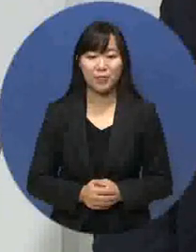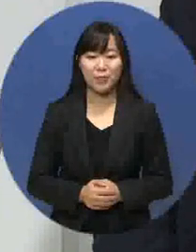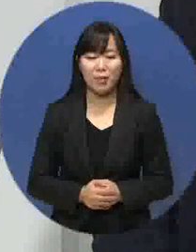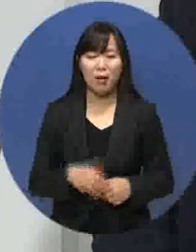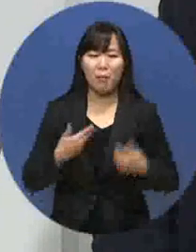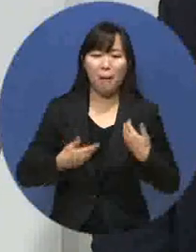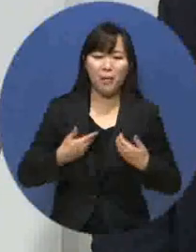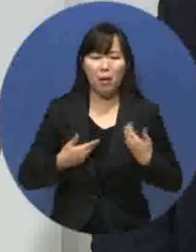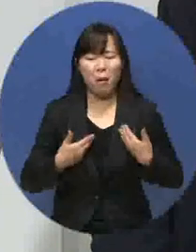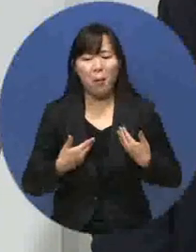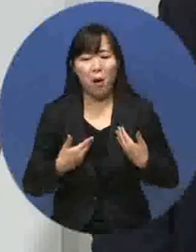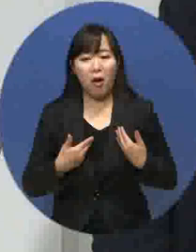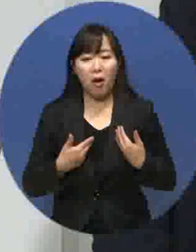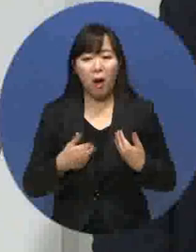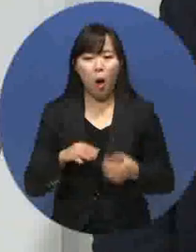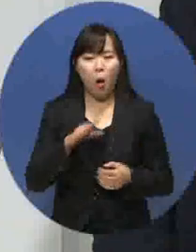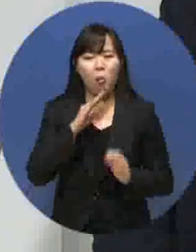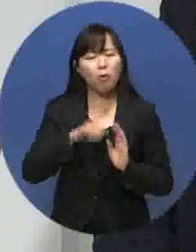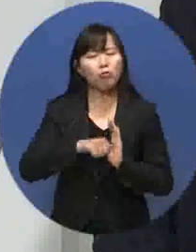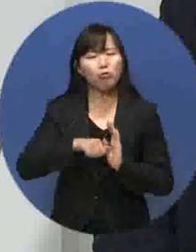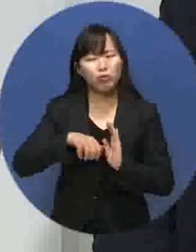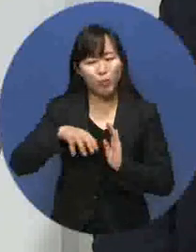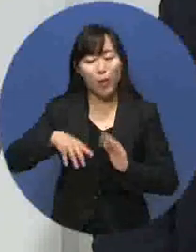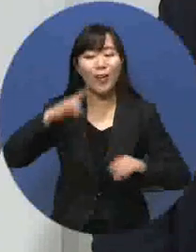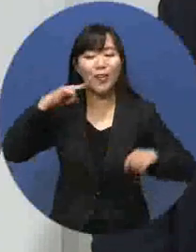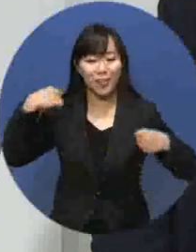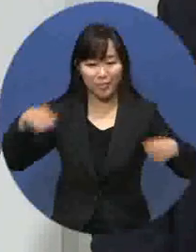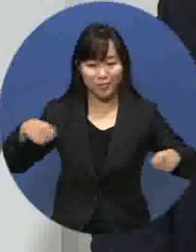바쁘다 바쁘라는 굉장히 유명한 연극이었는데